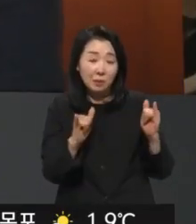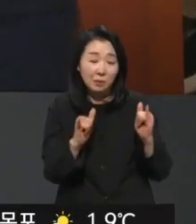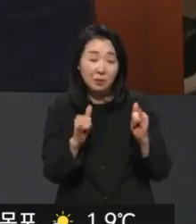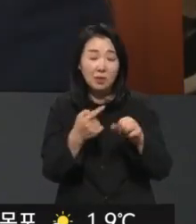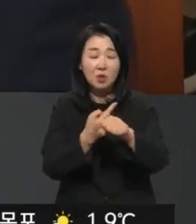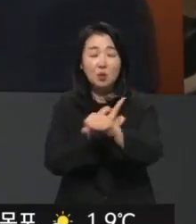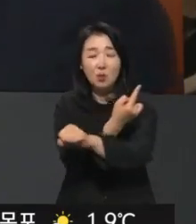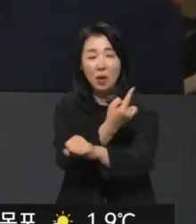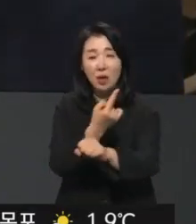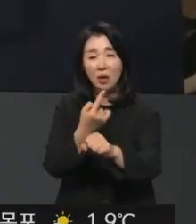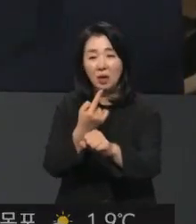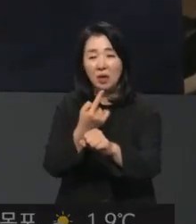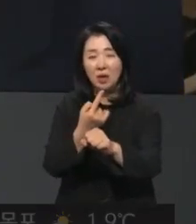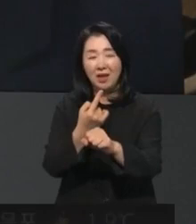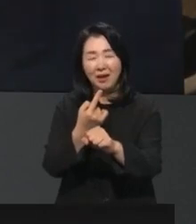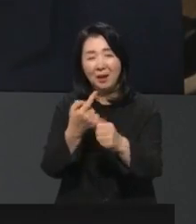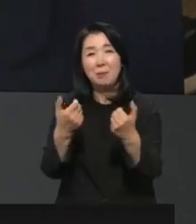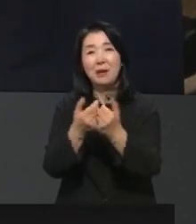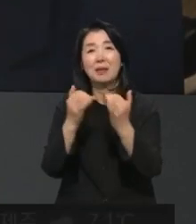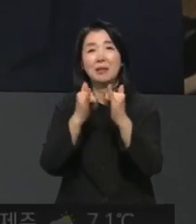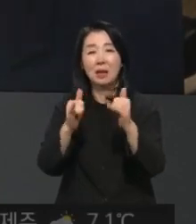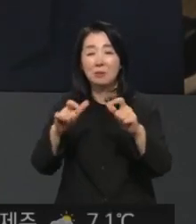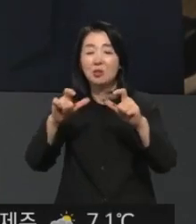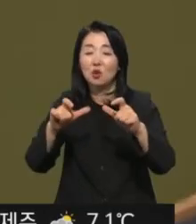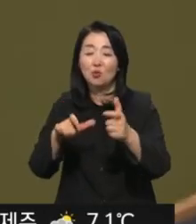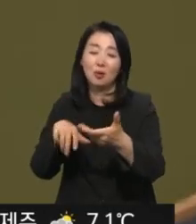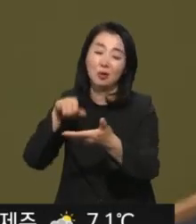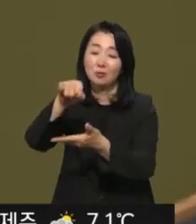지역구를 노리고 있다는 점 부인하지 않았습니다.